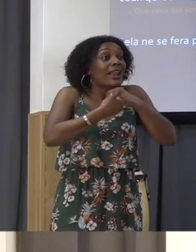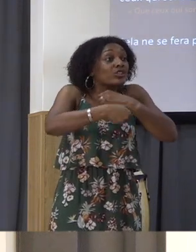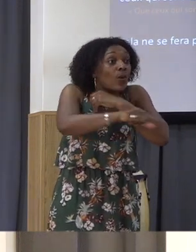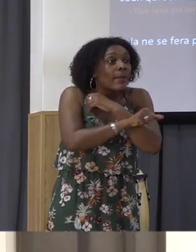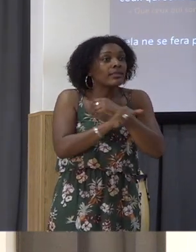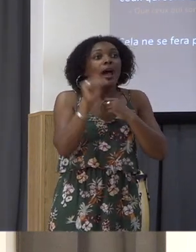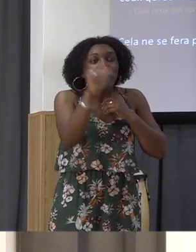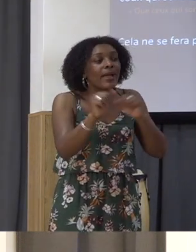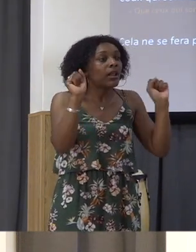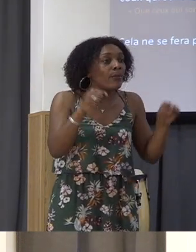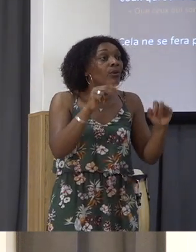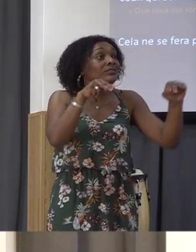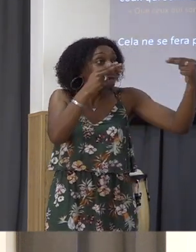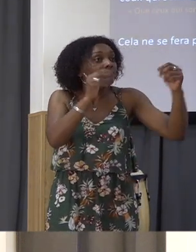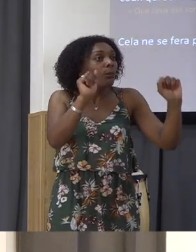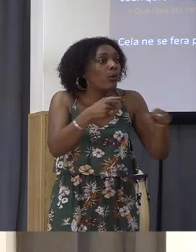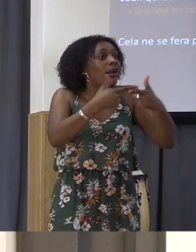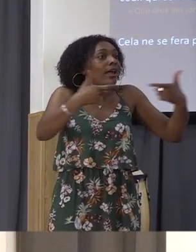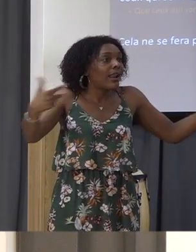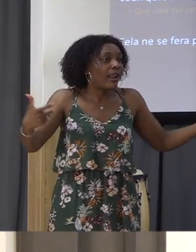sait clairement. L'Église le sait.